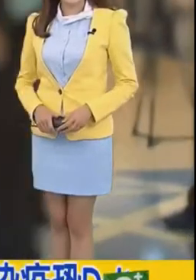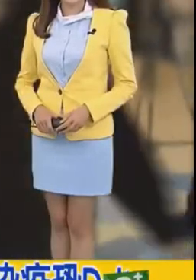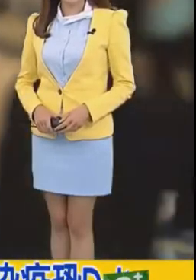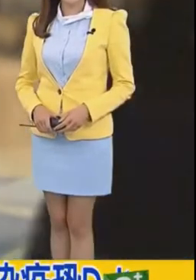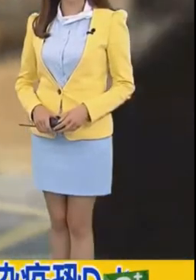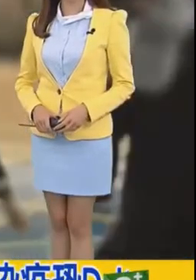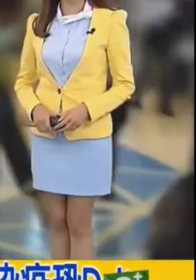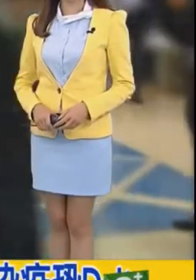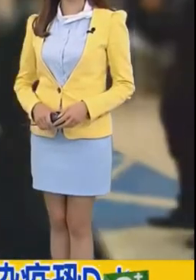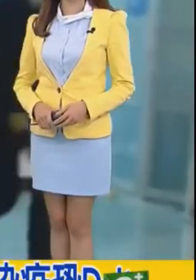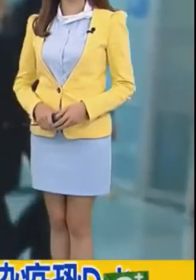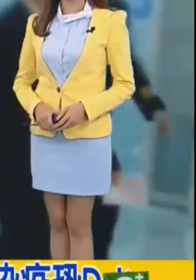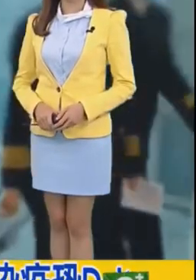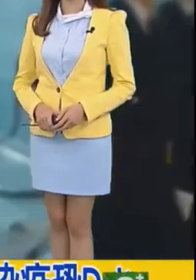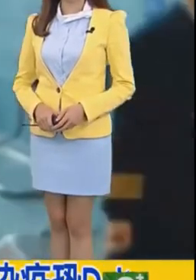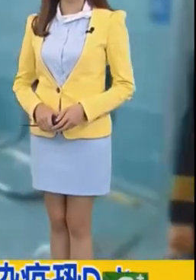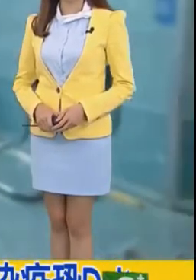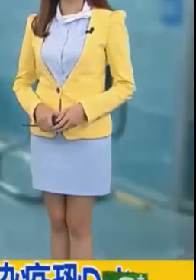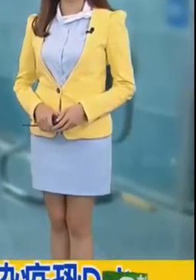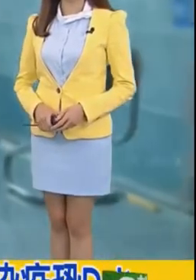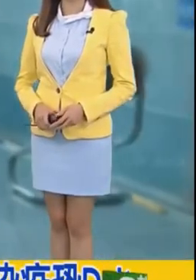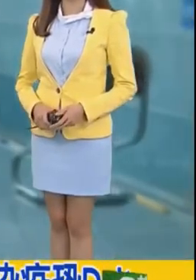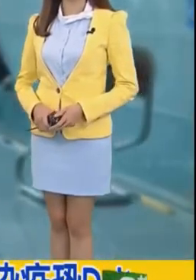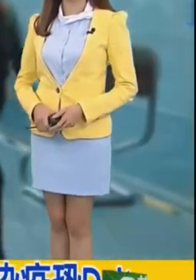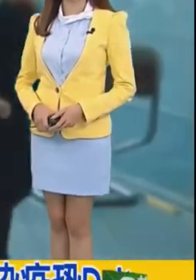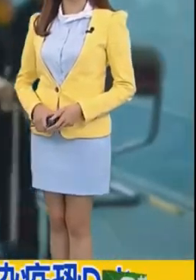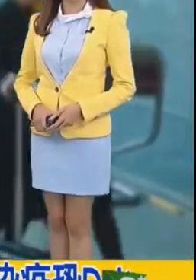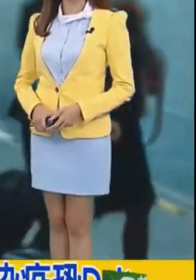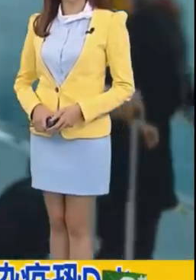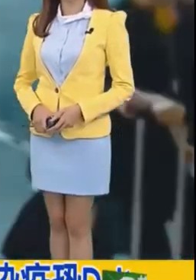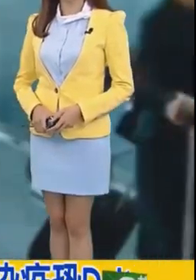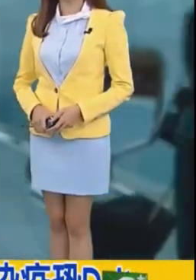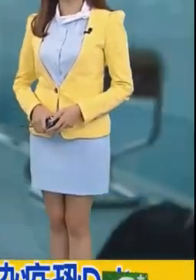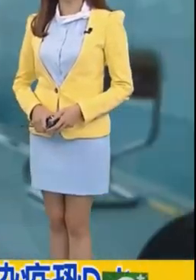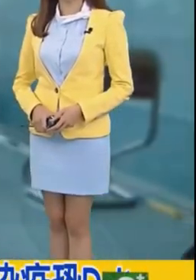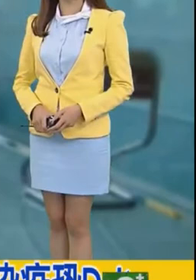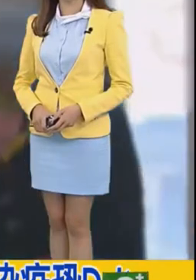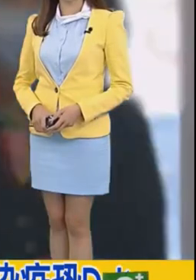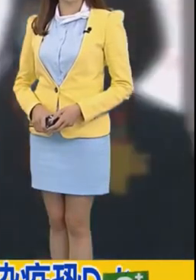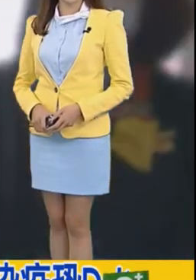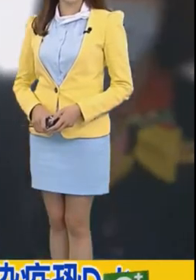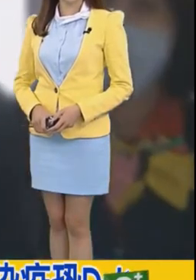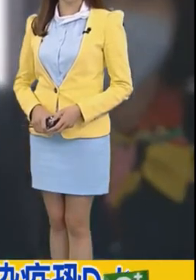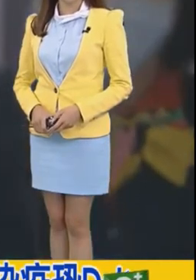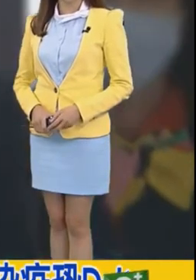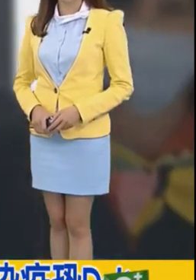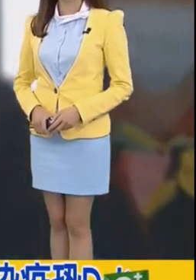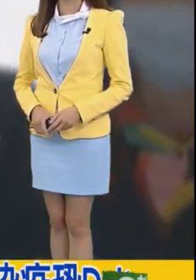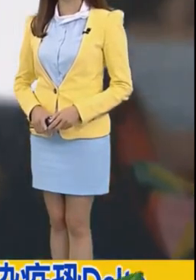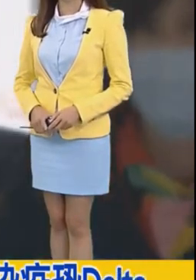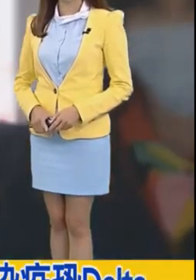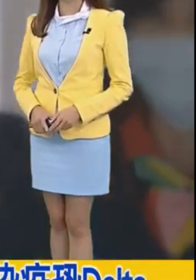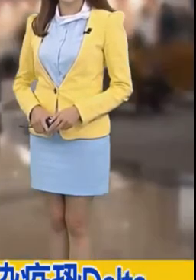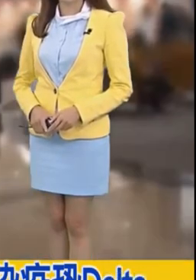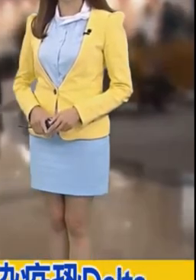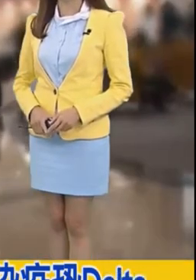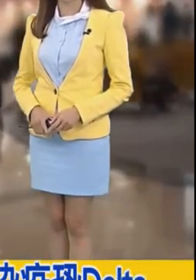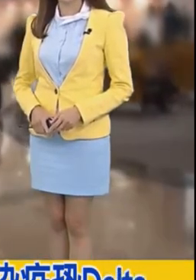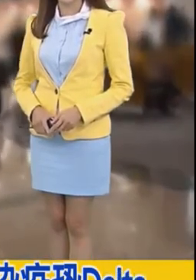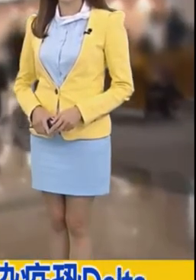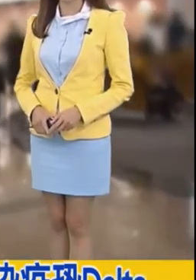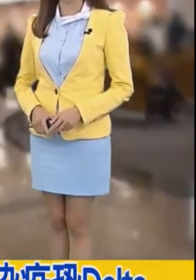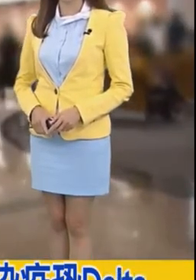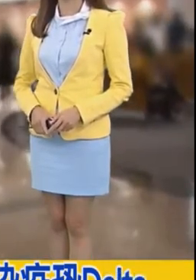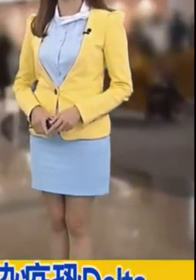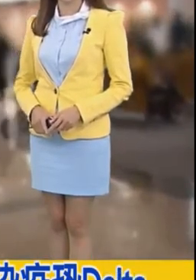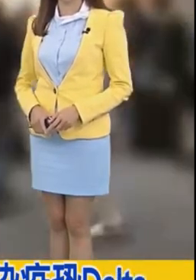锁定六点抢先报，我是方彦迪。我们再来关心最新消息，长荣航空有一位外籍机师确诊，指挥中心今天证实